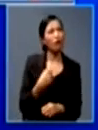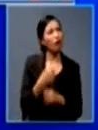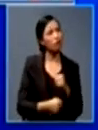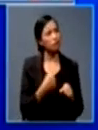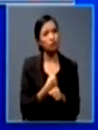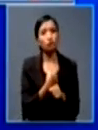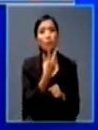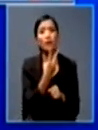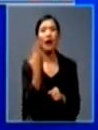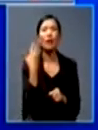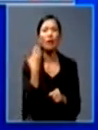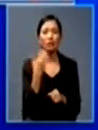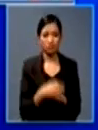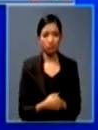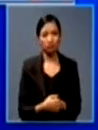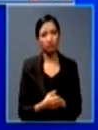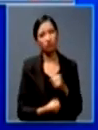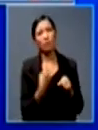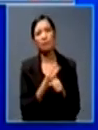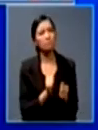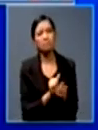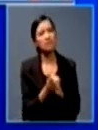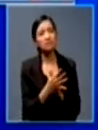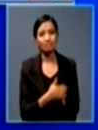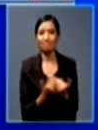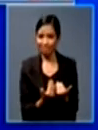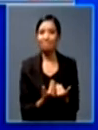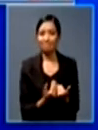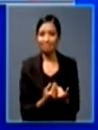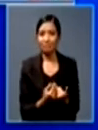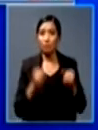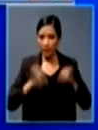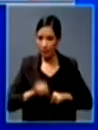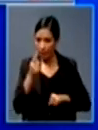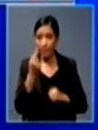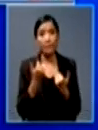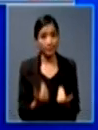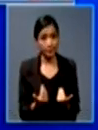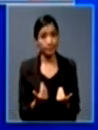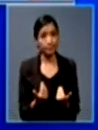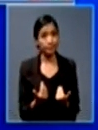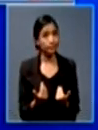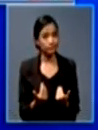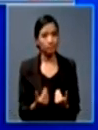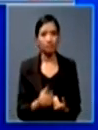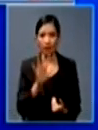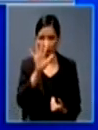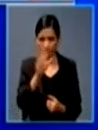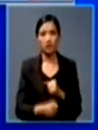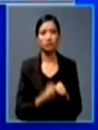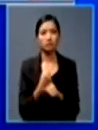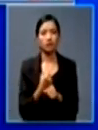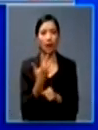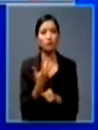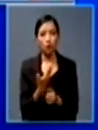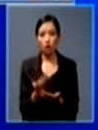ปีแหมมันก็บางทีมันก็ทำอะไรไม่ทันใช่ไหมก็ครม.มีมติใหม่5ปี สำหรับการกู้เ